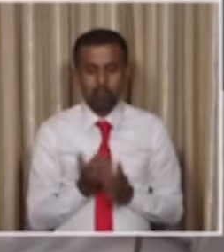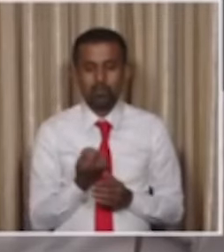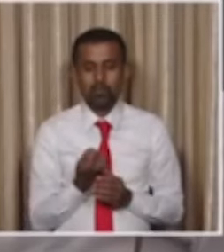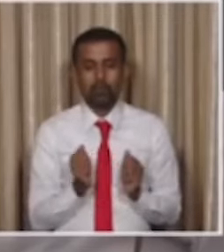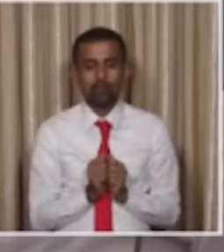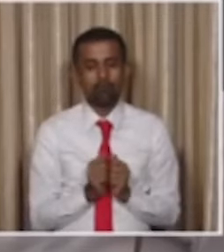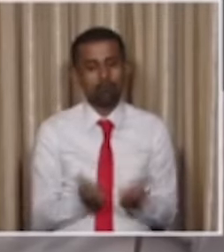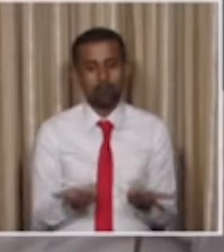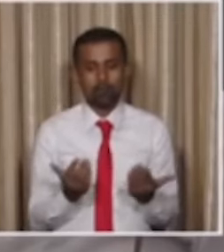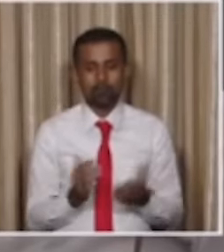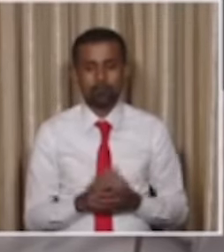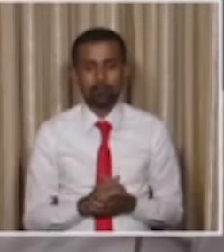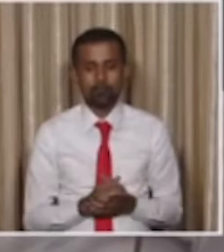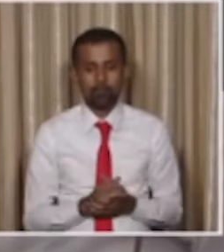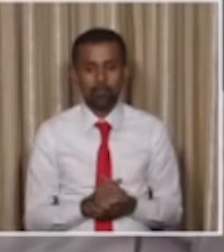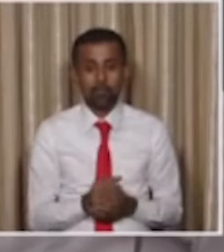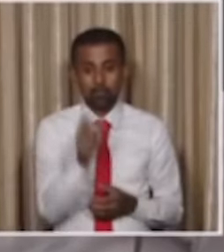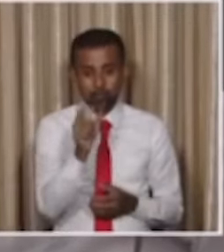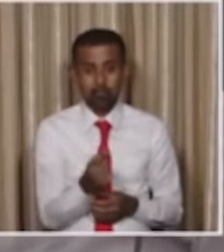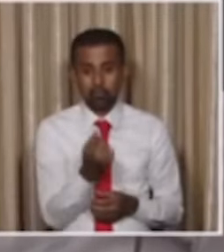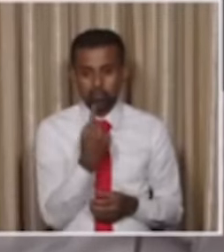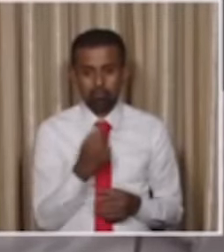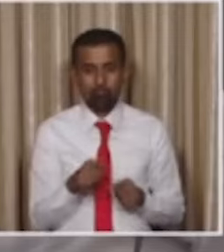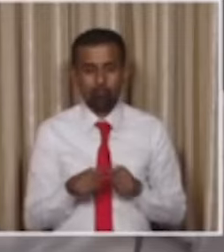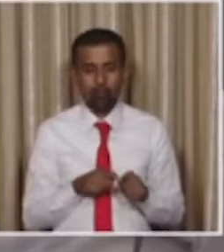යන්න. හැබැයි ඔබතුමා සඳහන් කළා වගේම